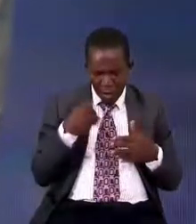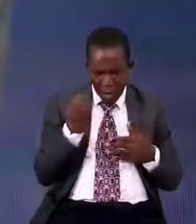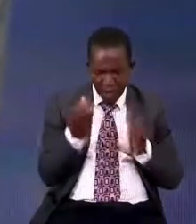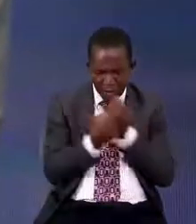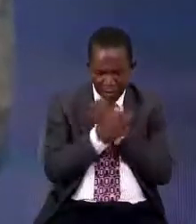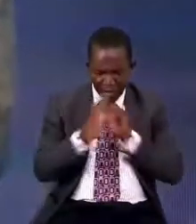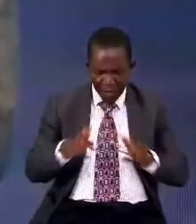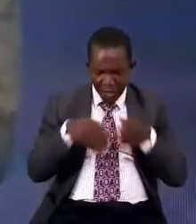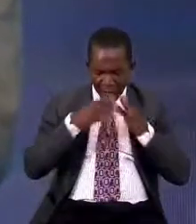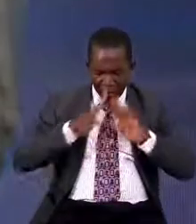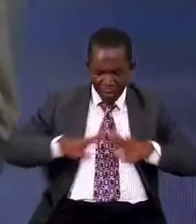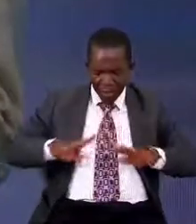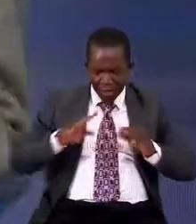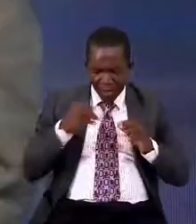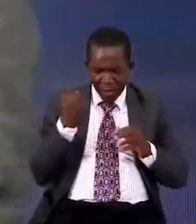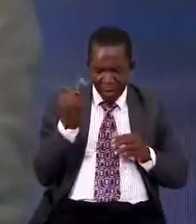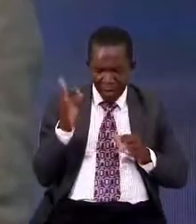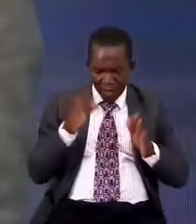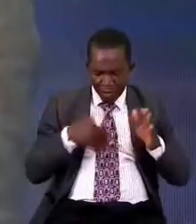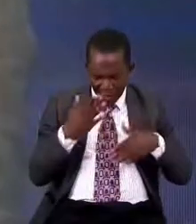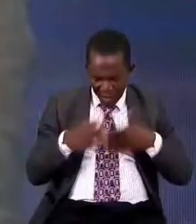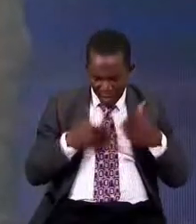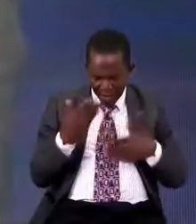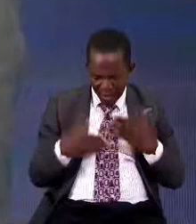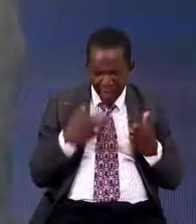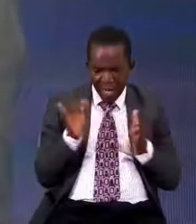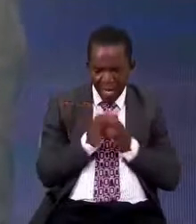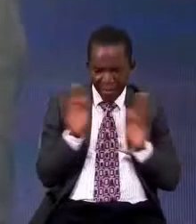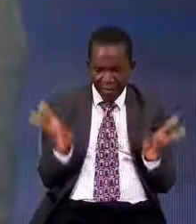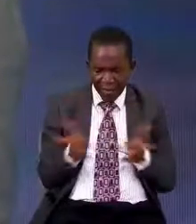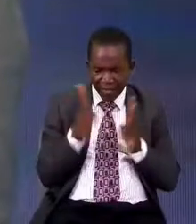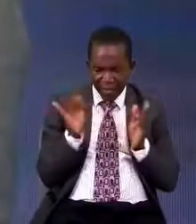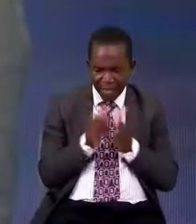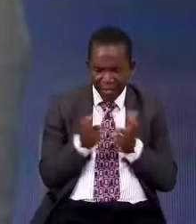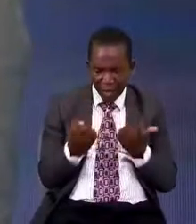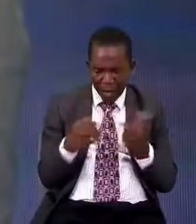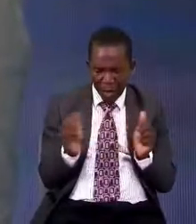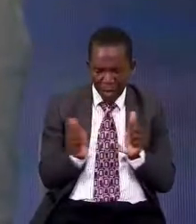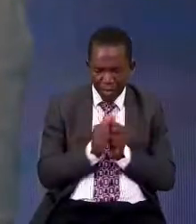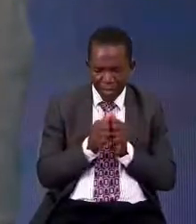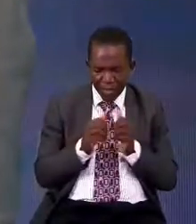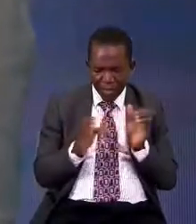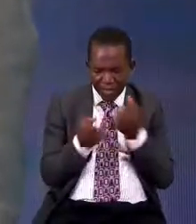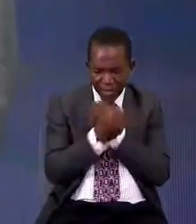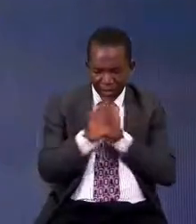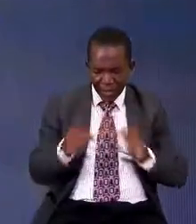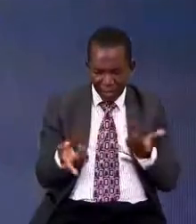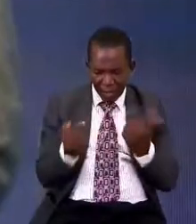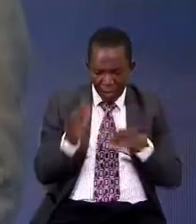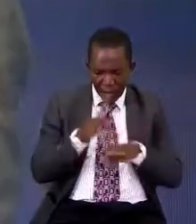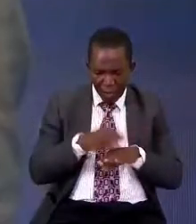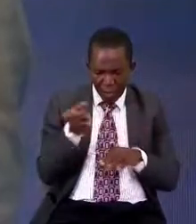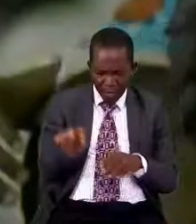salut viennent sur eux maintenant et confirment le salut dans chaque cœur. Merci